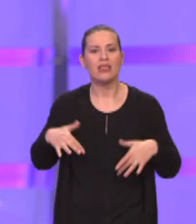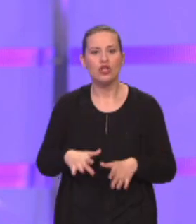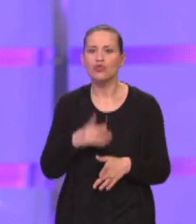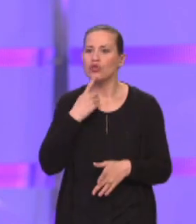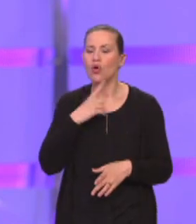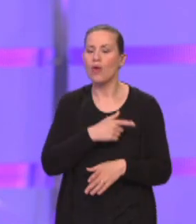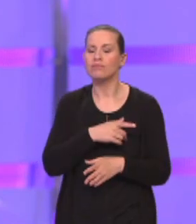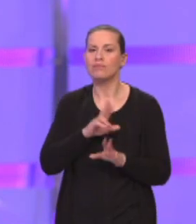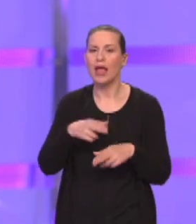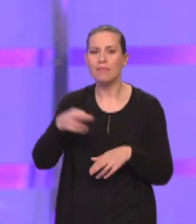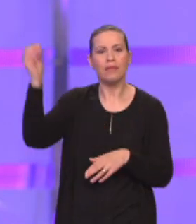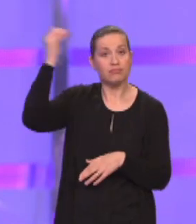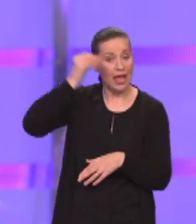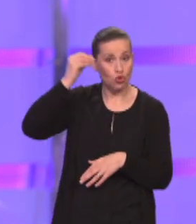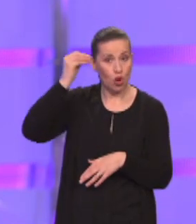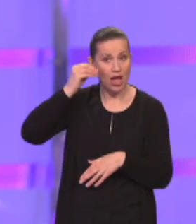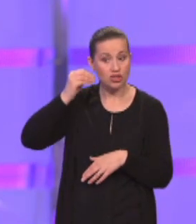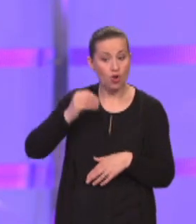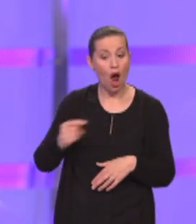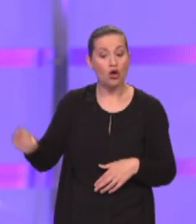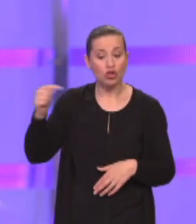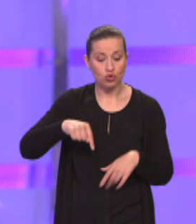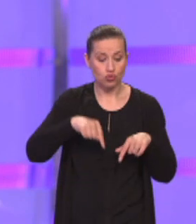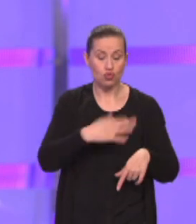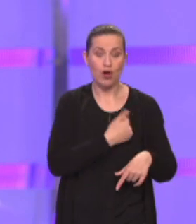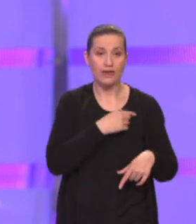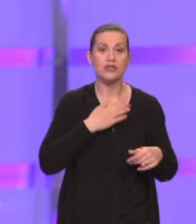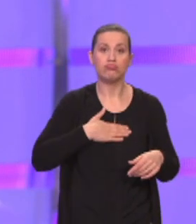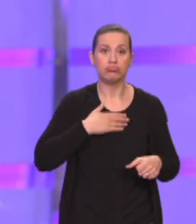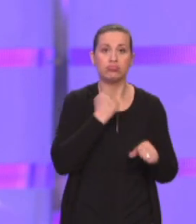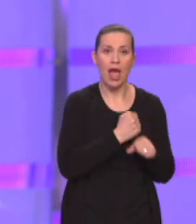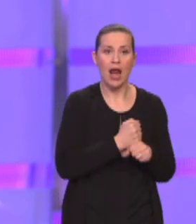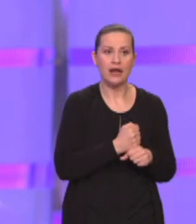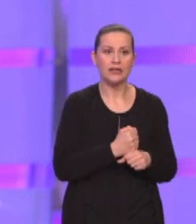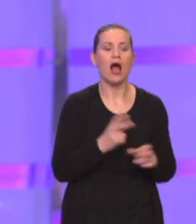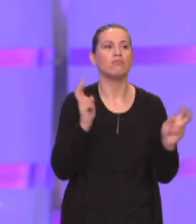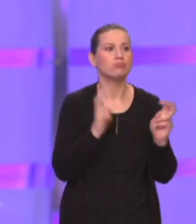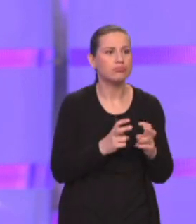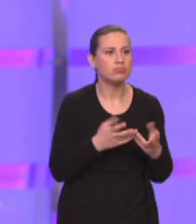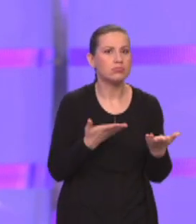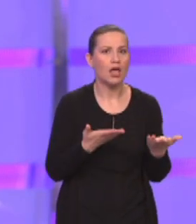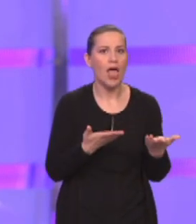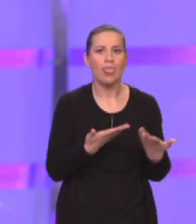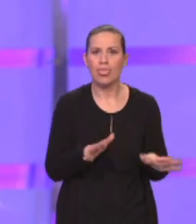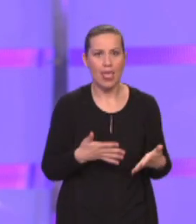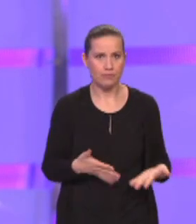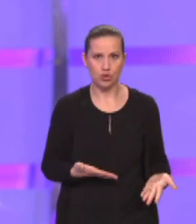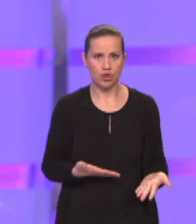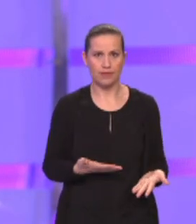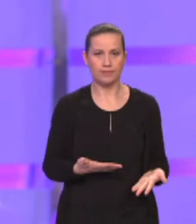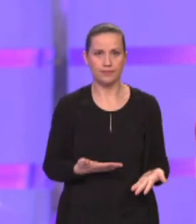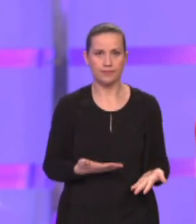savršenu izobrazbu negdje i onda dođu ovdje, žele raditi, međutim, suočeni su s tim da ne mogu, da